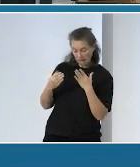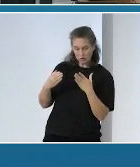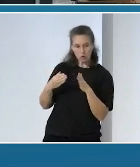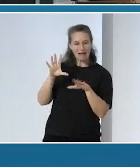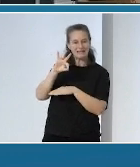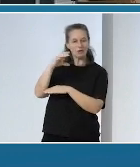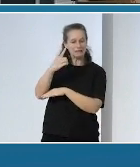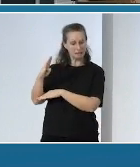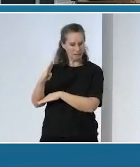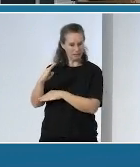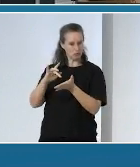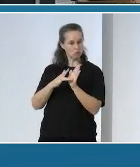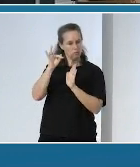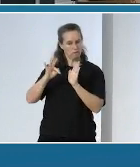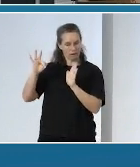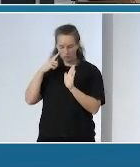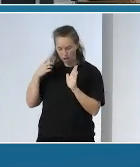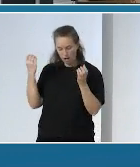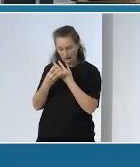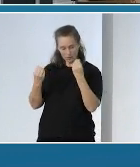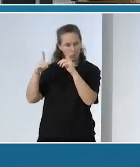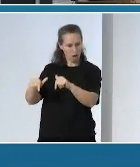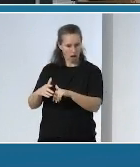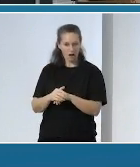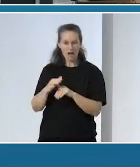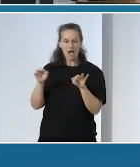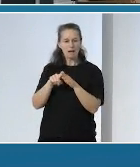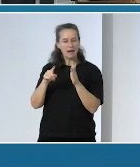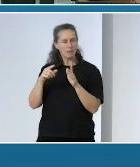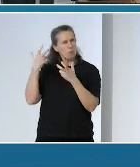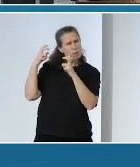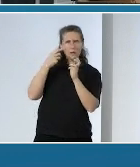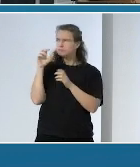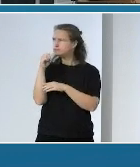50 décibels sur toutes les fréquences. Et puis, il y a des réactions d'orientation au bruit.